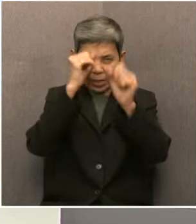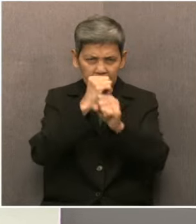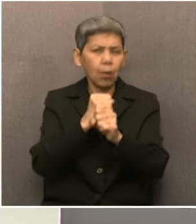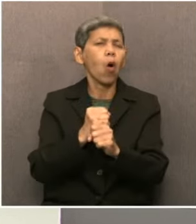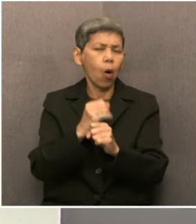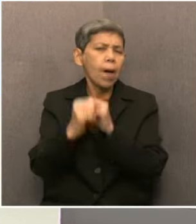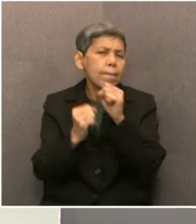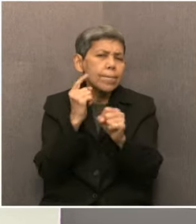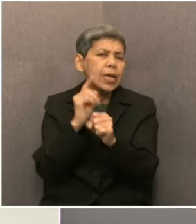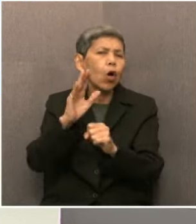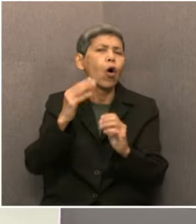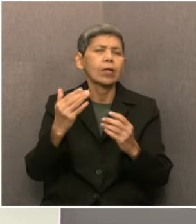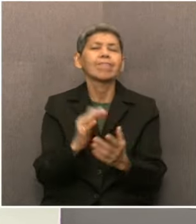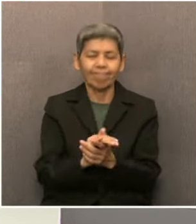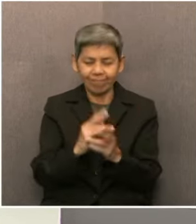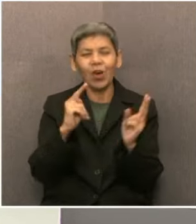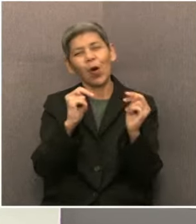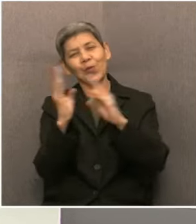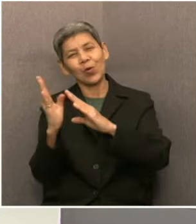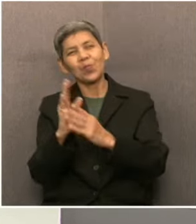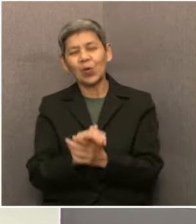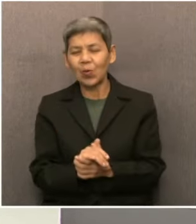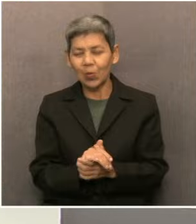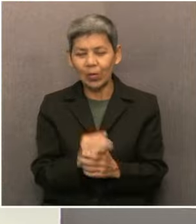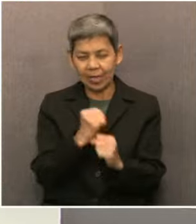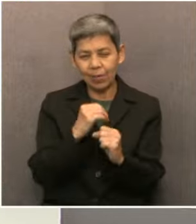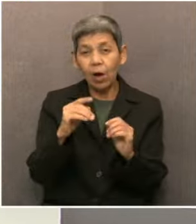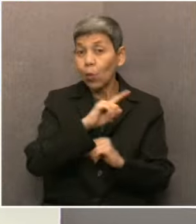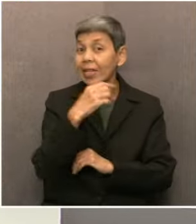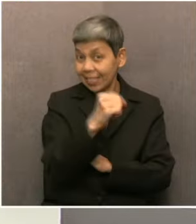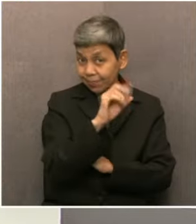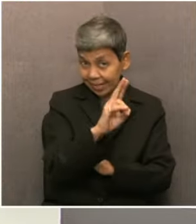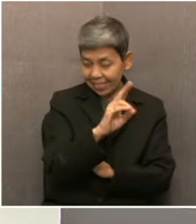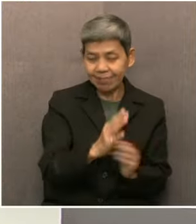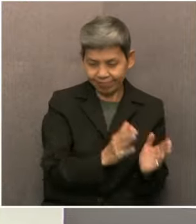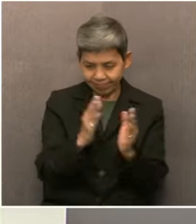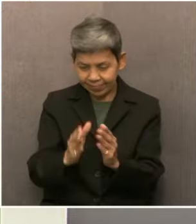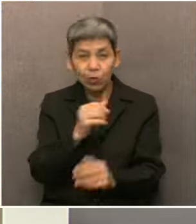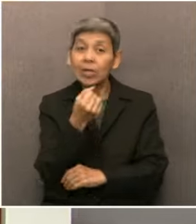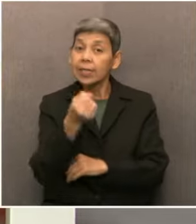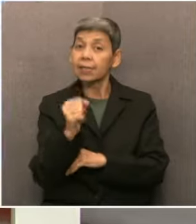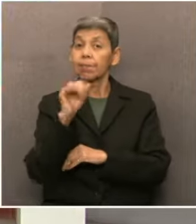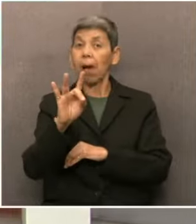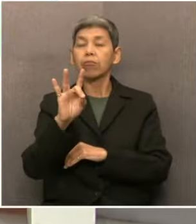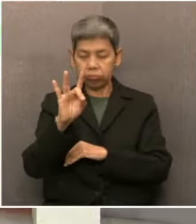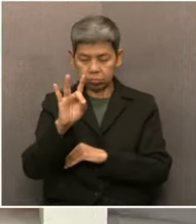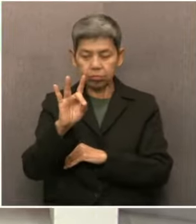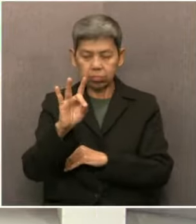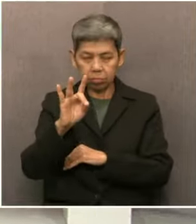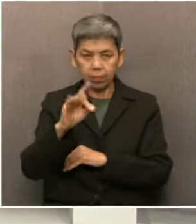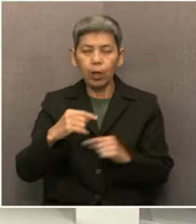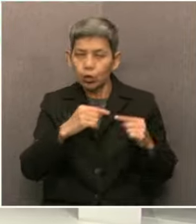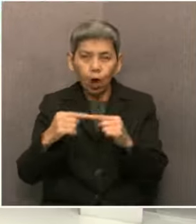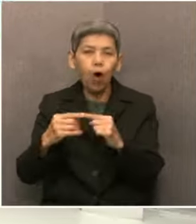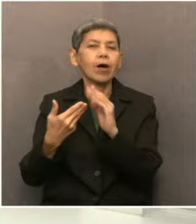ประจำปีของจังหวัดเลยอันนี้เป็นตารางงานของท่าน 17กุมภาพันธ์นะคะส่วนวันอาทิตย์ที่ 18กุมภาพันธ์นะคะก็จะไปต่อที่